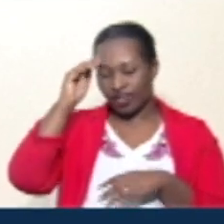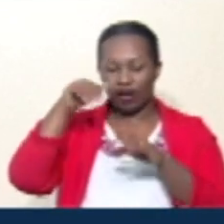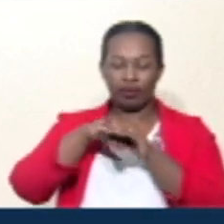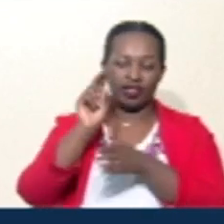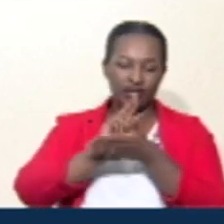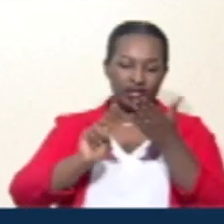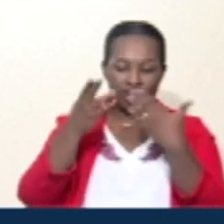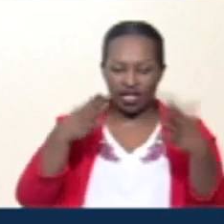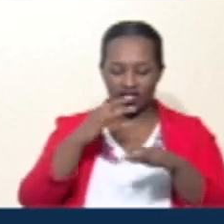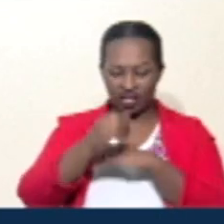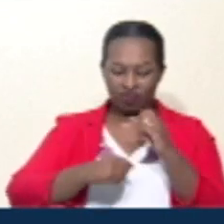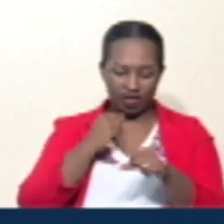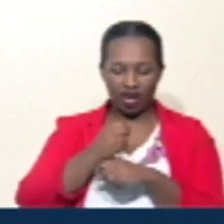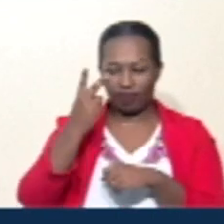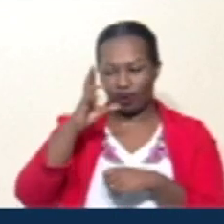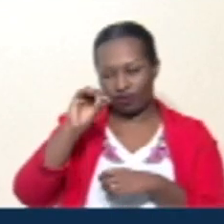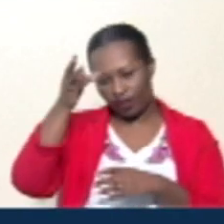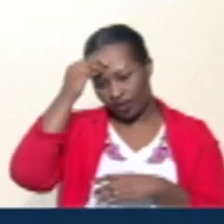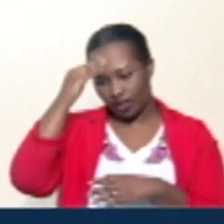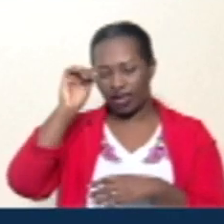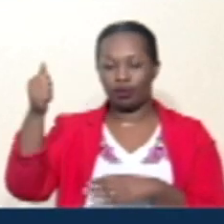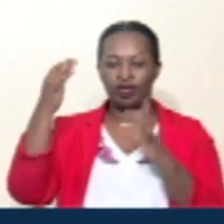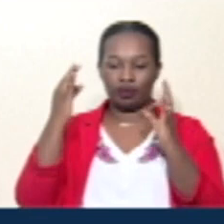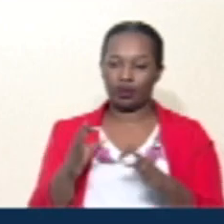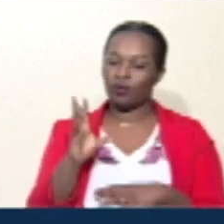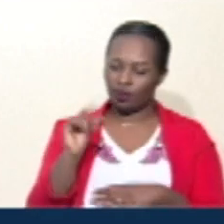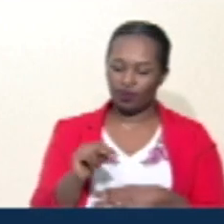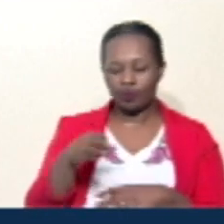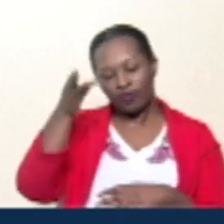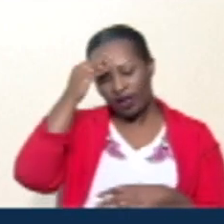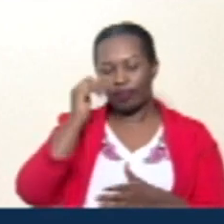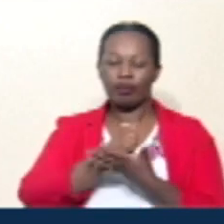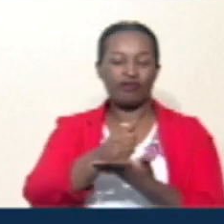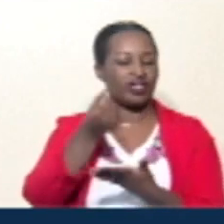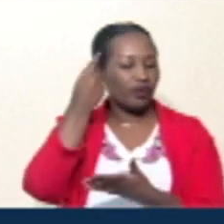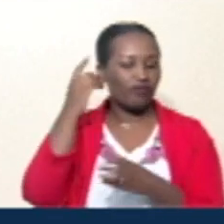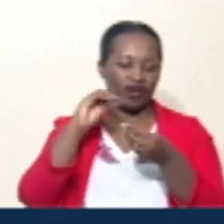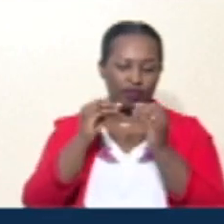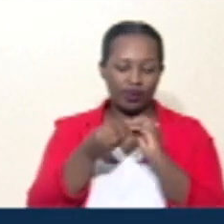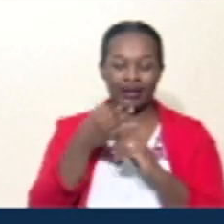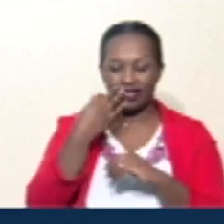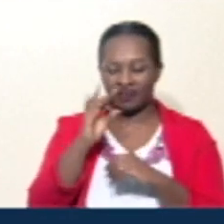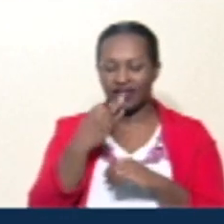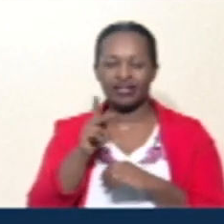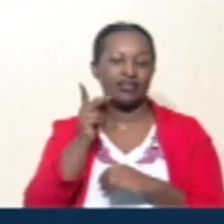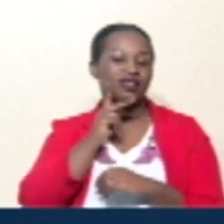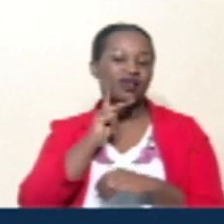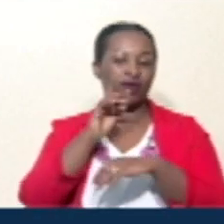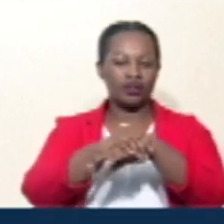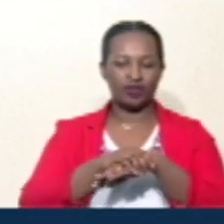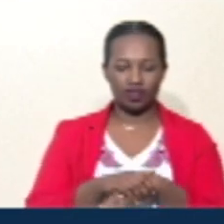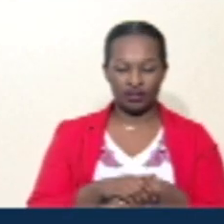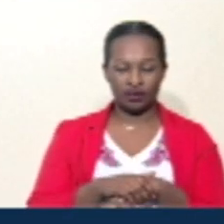universite amaze imyaka 20 yiga ibindi bintu, arimo kubyiga bimufasha kumva imibare n'igifaransa n'ikinyarwanda